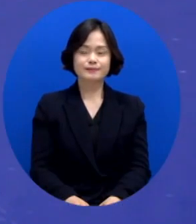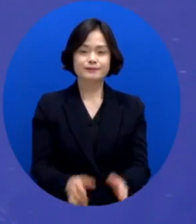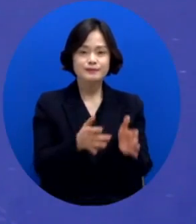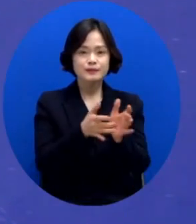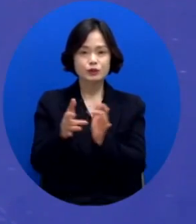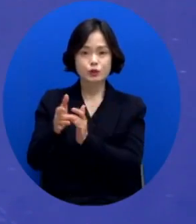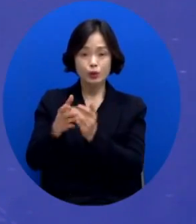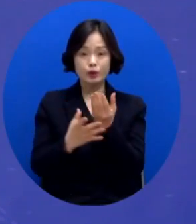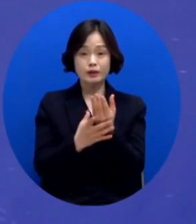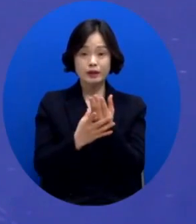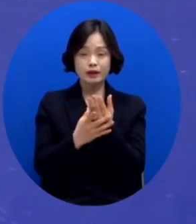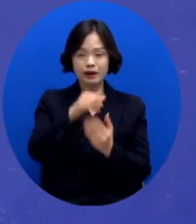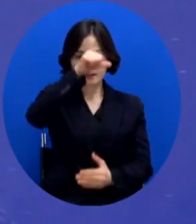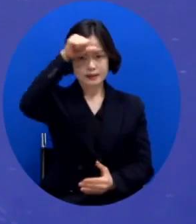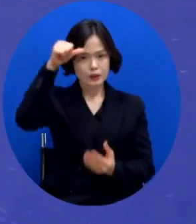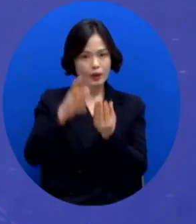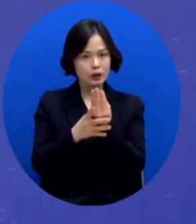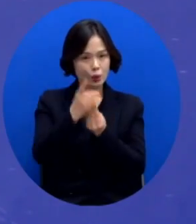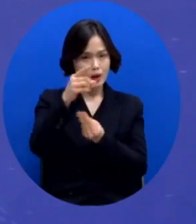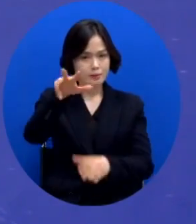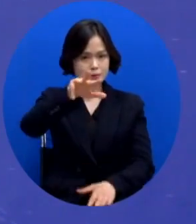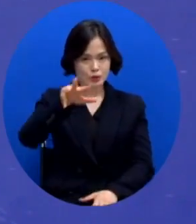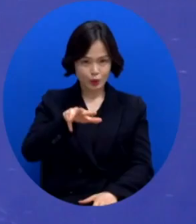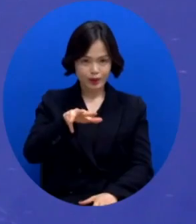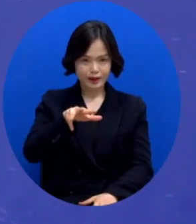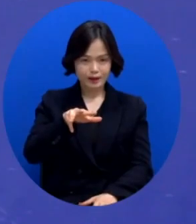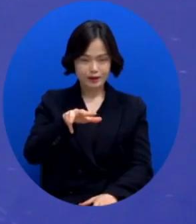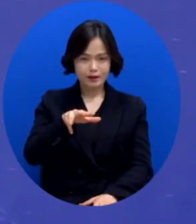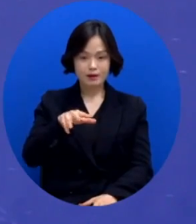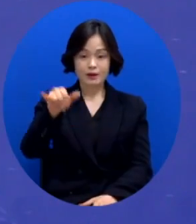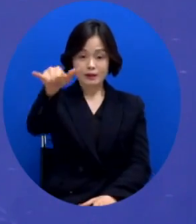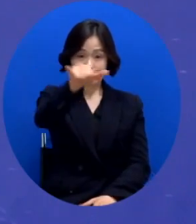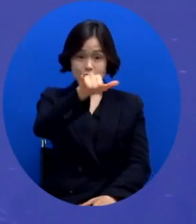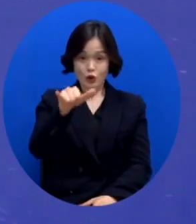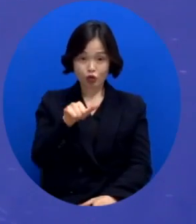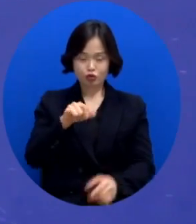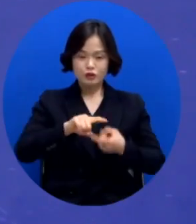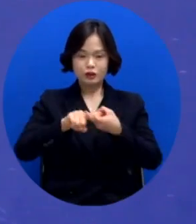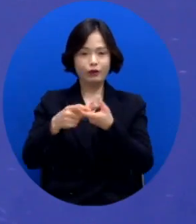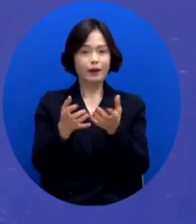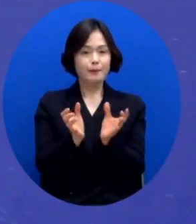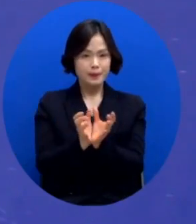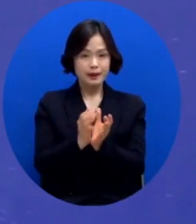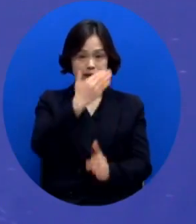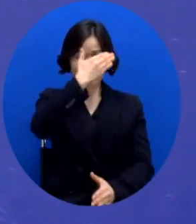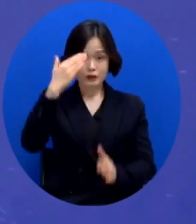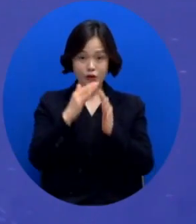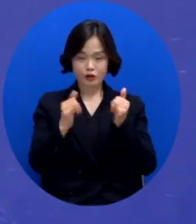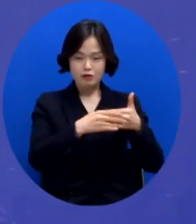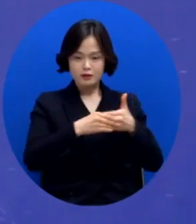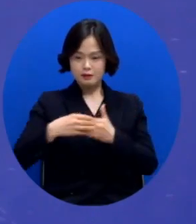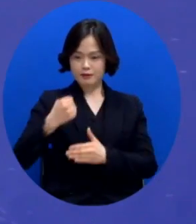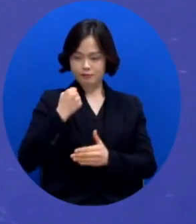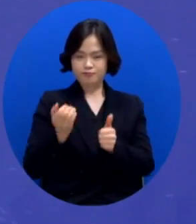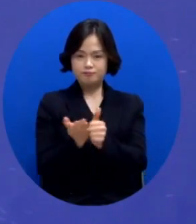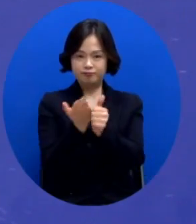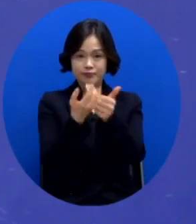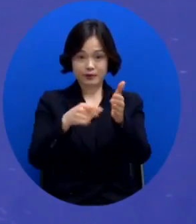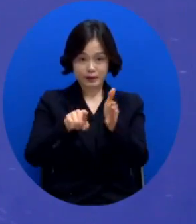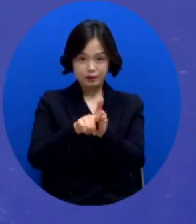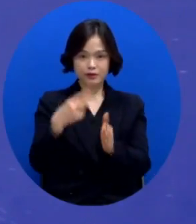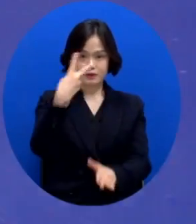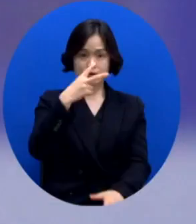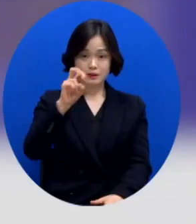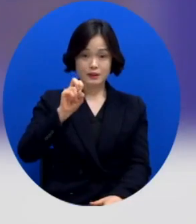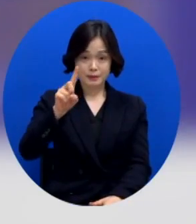대한예술교장로의 통합총회 청년회 전국연합회가 청년 리더십을 강화하기 위해 2021 청년 발굴 프로젝트를 진행합니다.